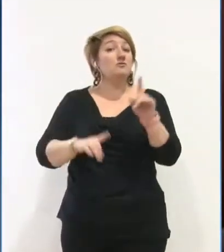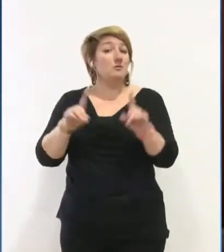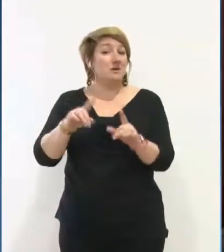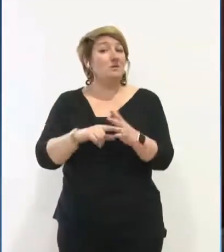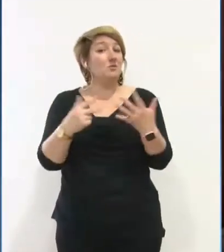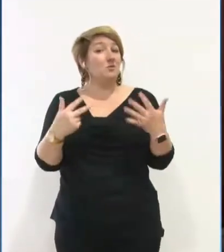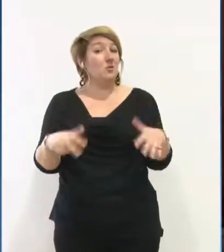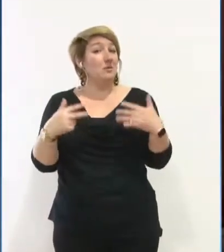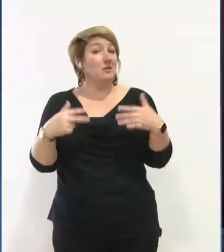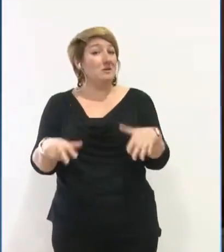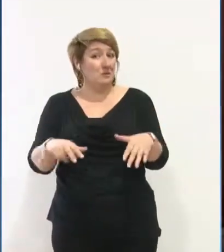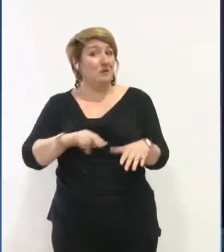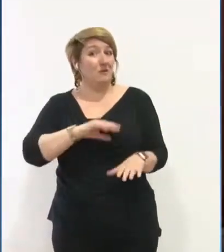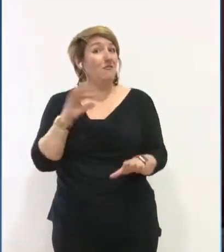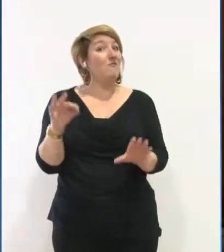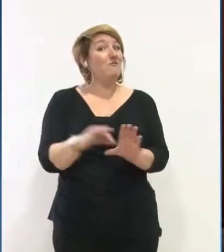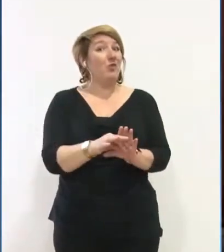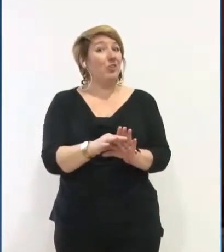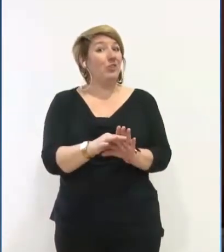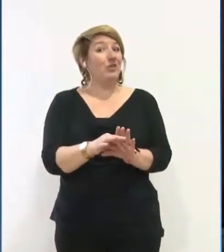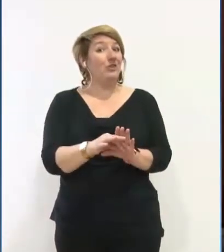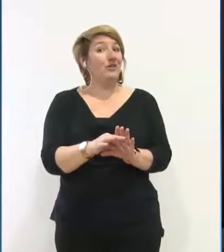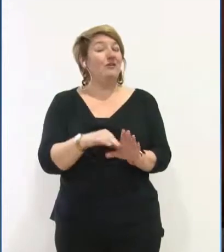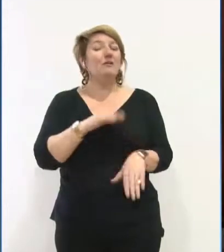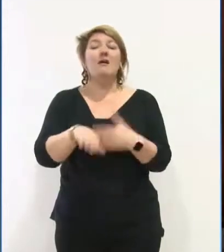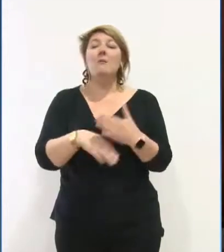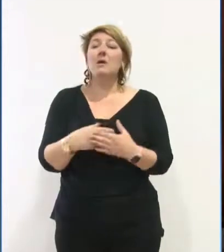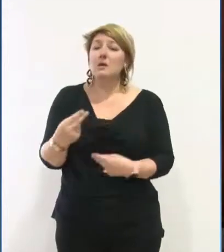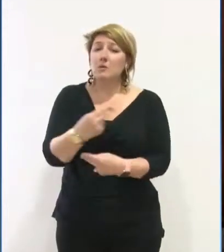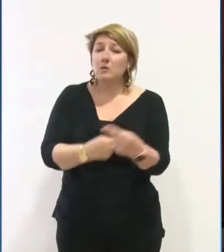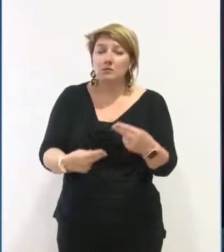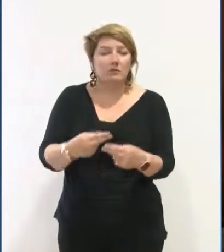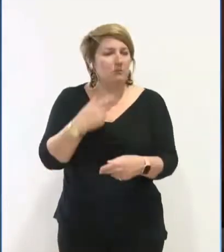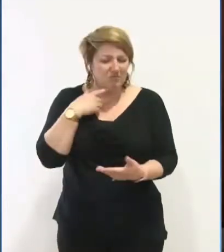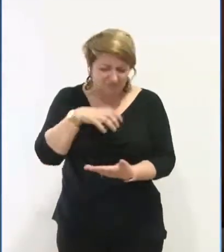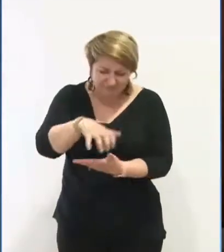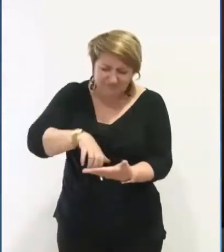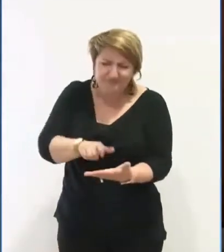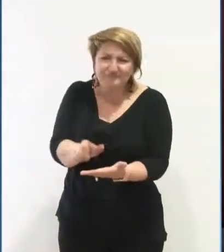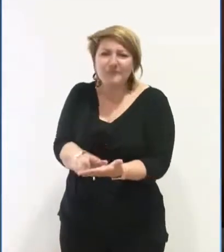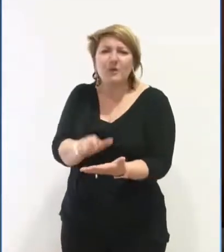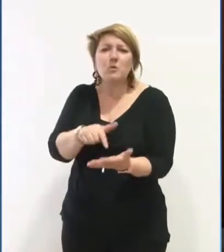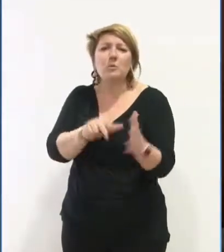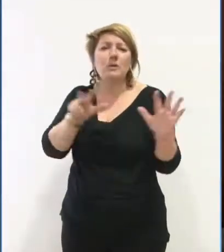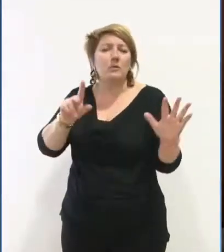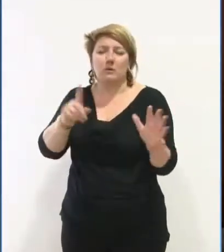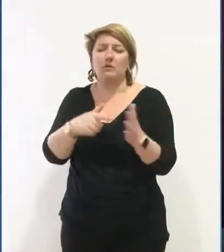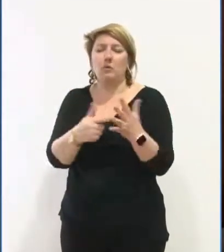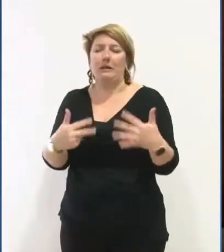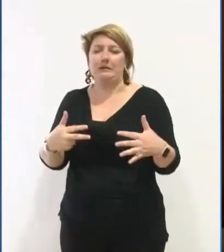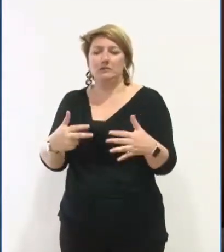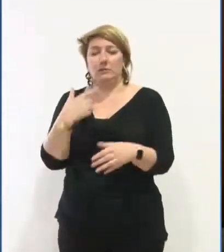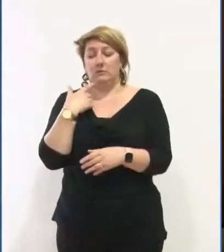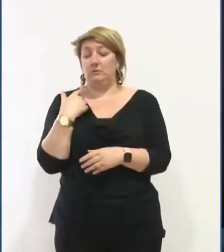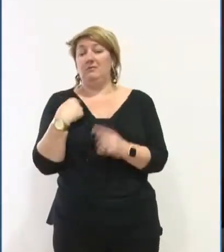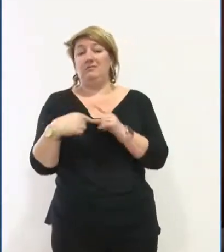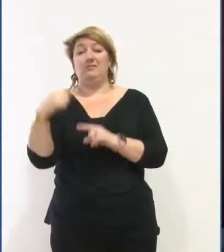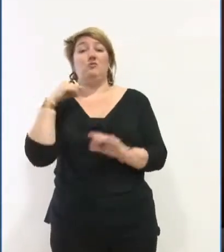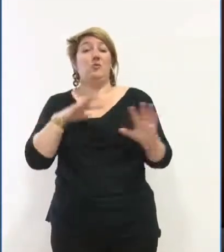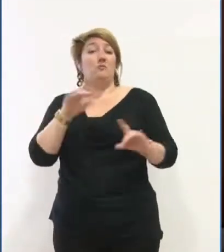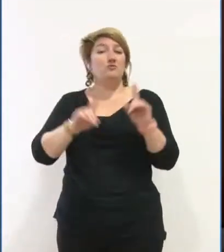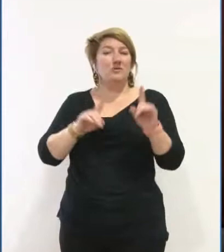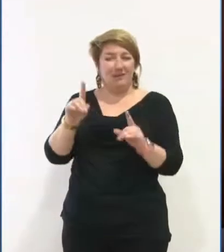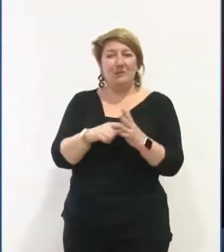000 logements en novembre 2018, pas 2008, il y a une petite coquille là. Contrairement à la situation